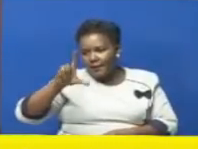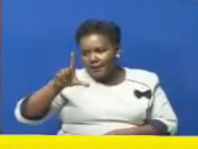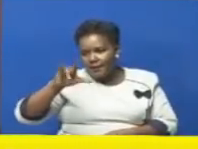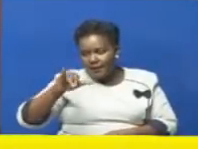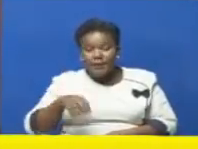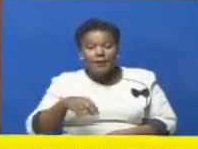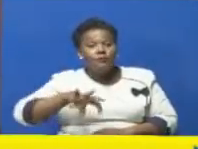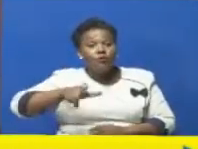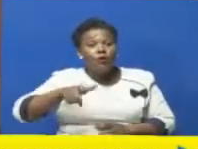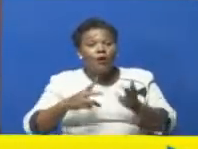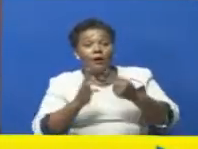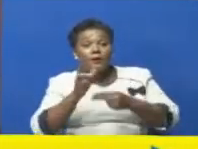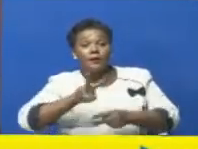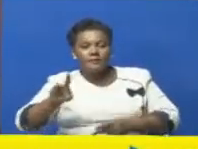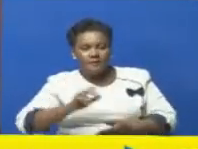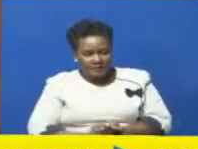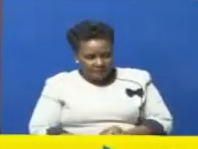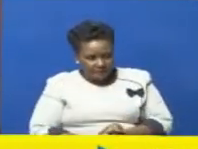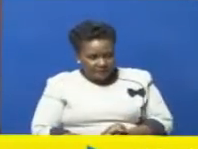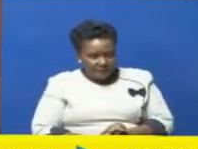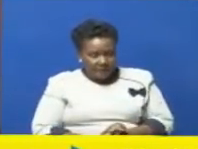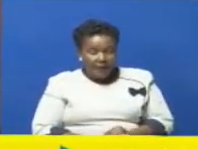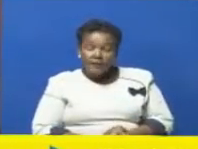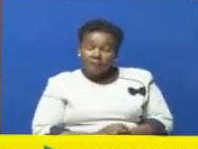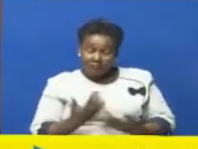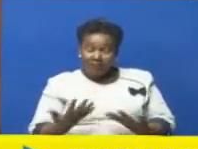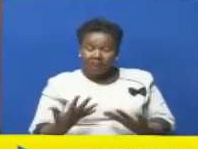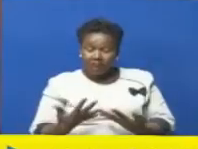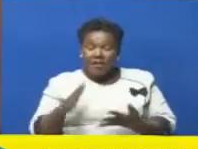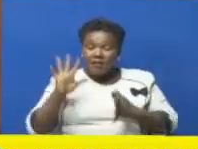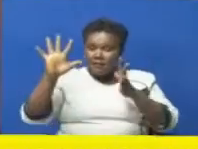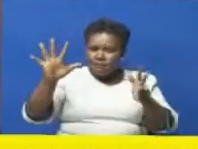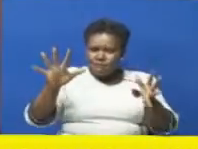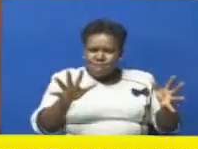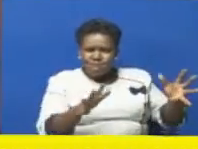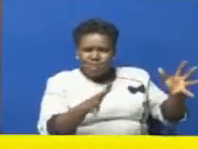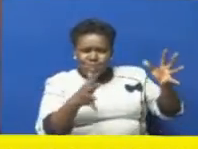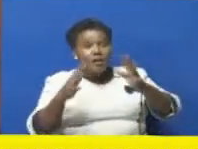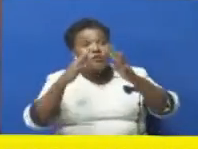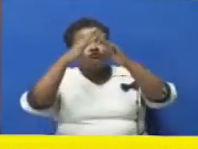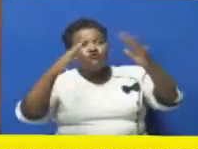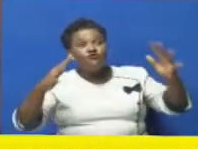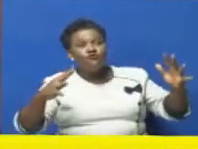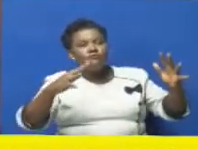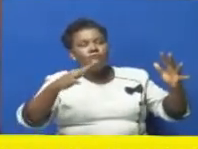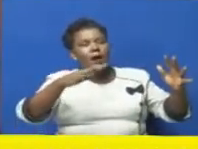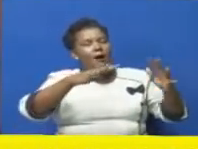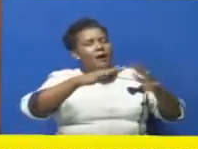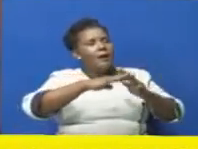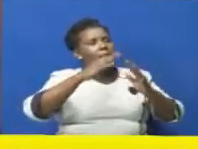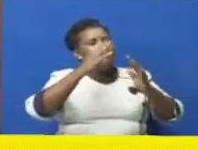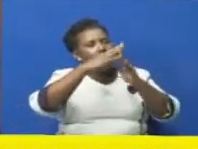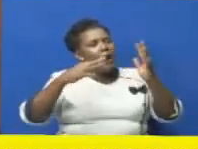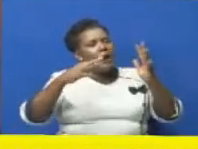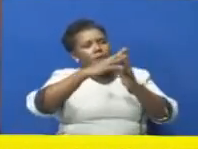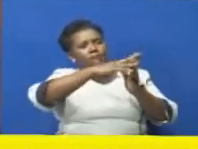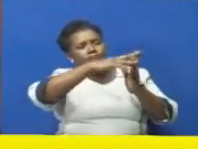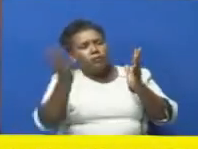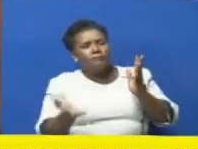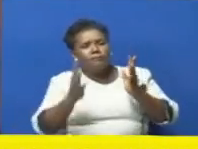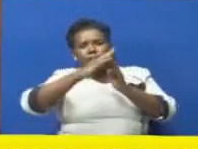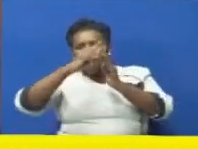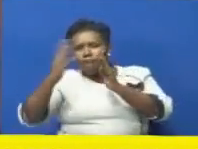amesema kimbunga kilichoambatana na mvua kimezua nyumba na kata 142 hazina mahali pa kuishi na viwanda